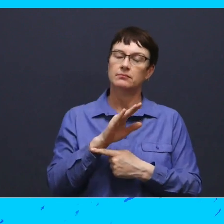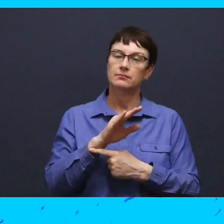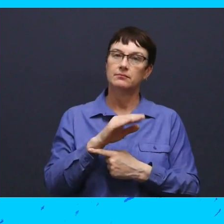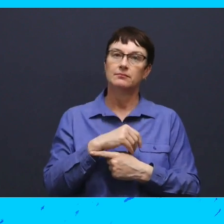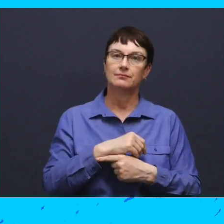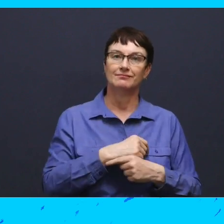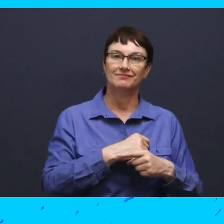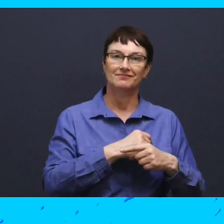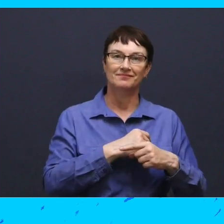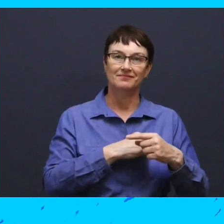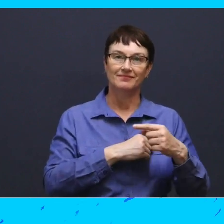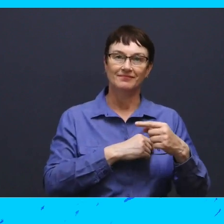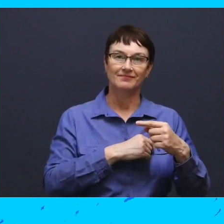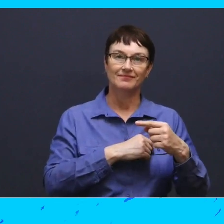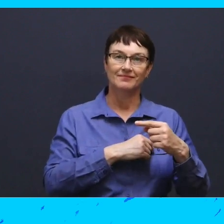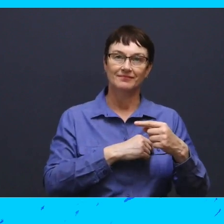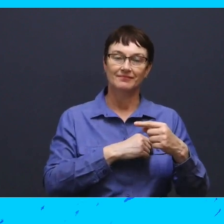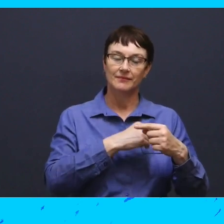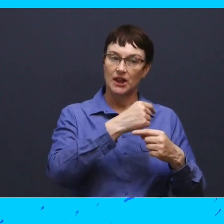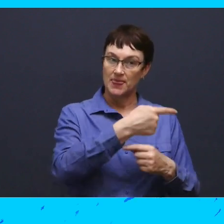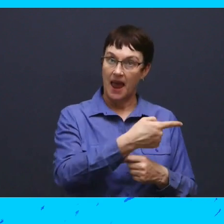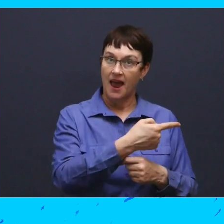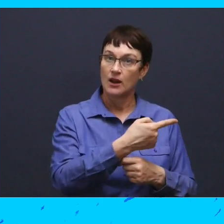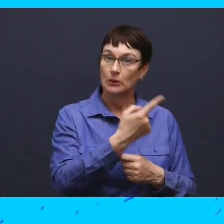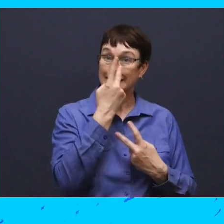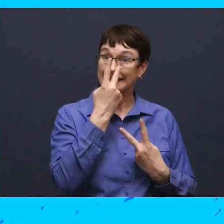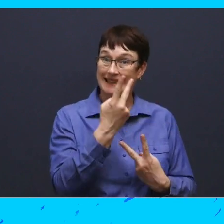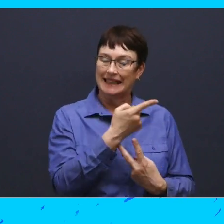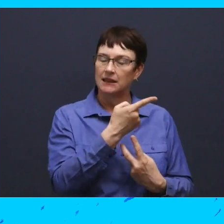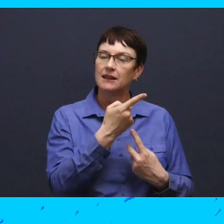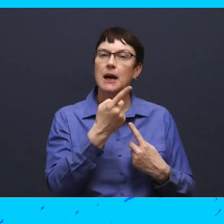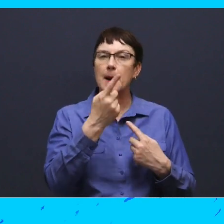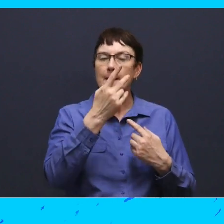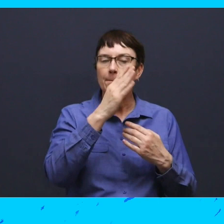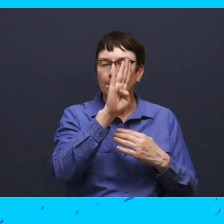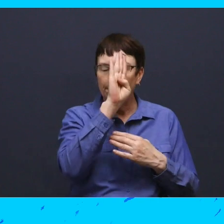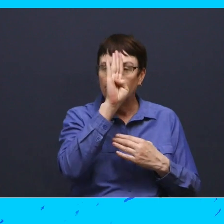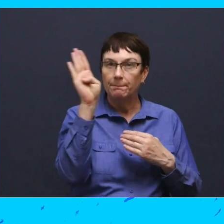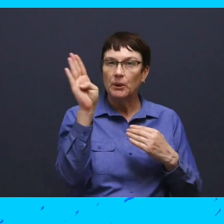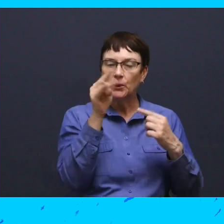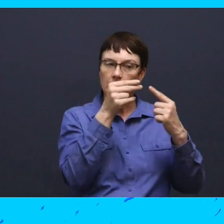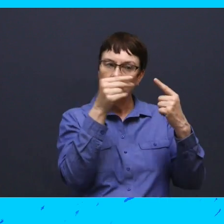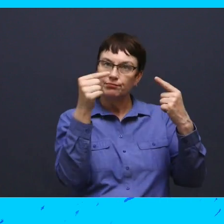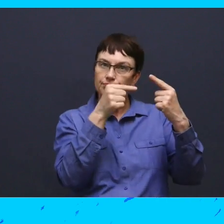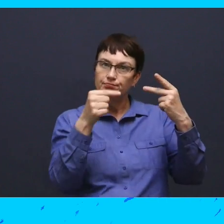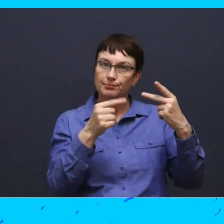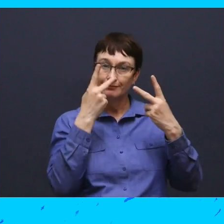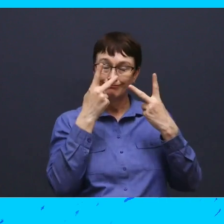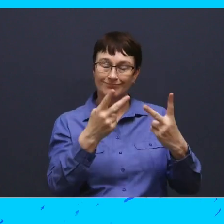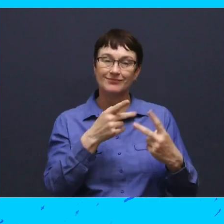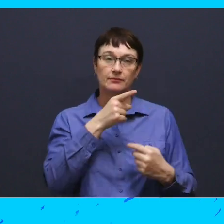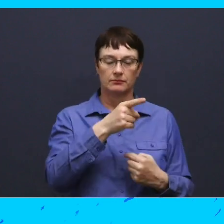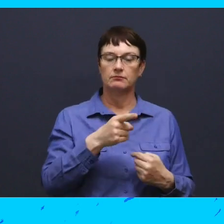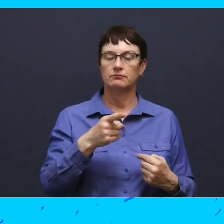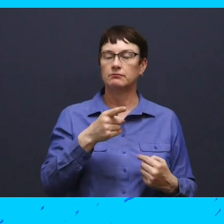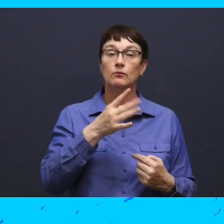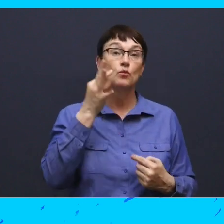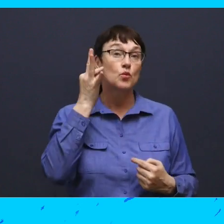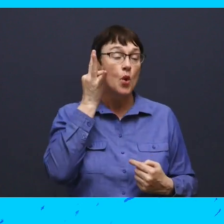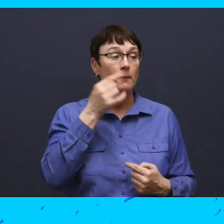à faible revenu, les méthodes ne sont pas très diffusées. Vous voyez que